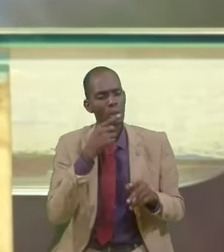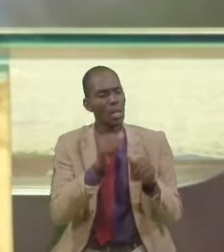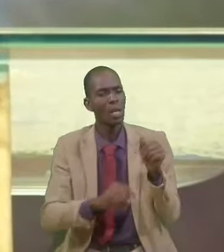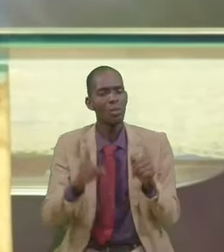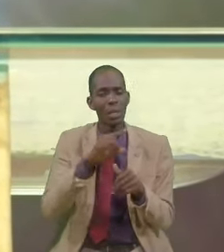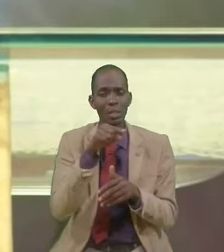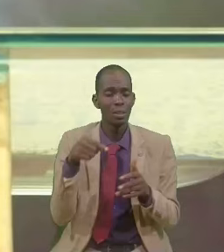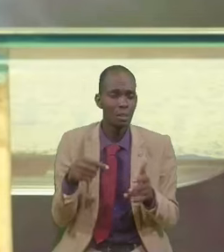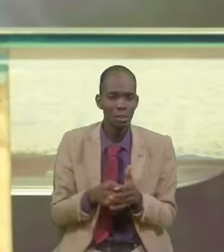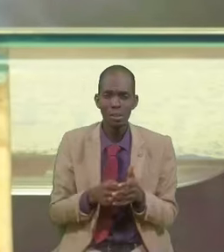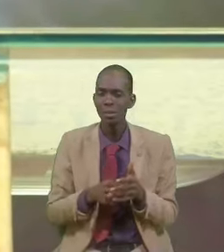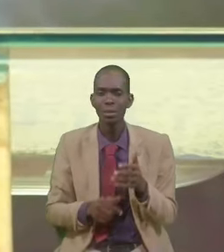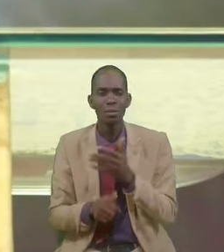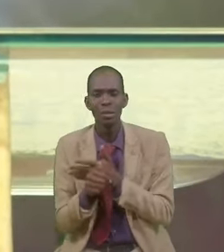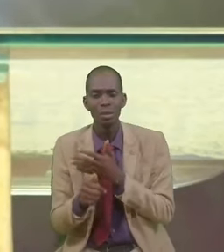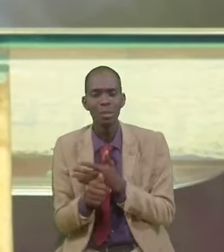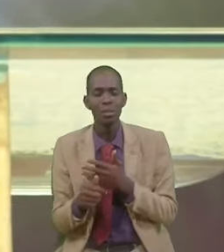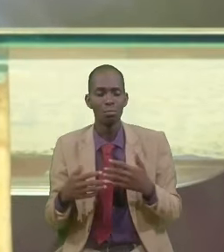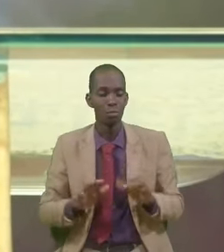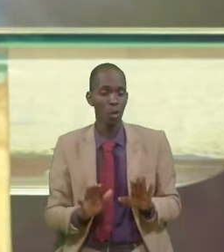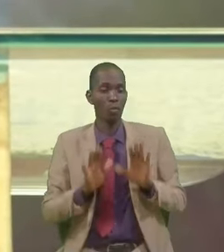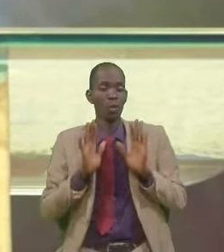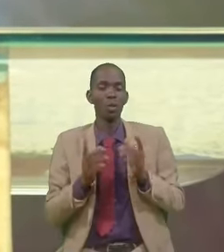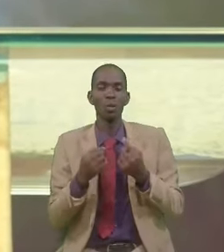cette terreur leur parvient